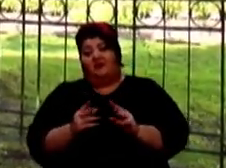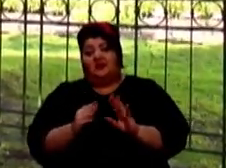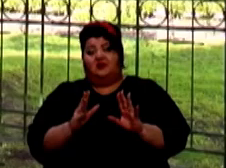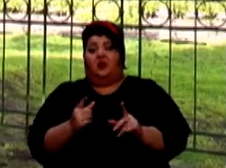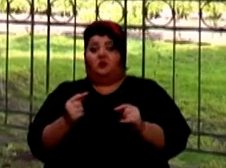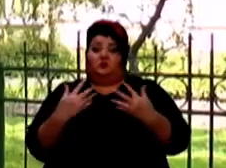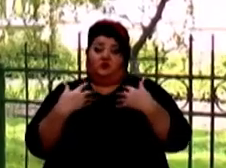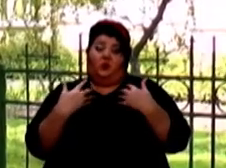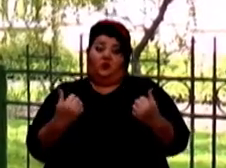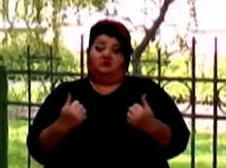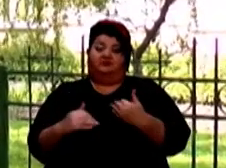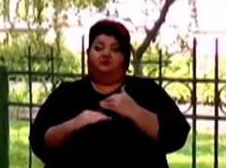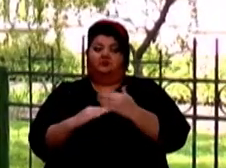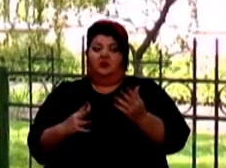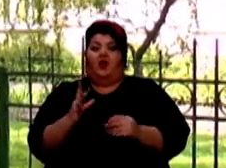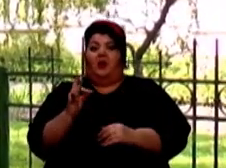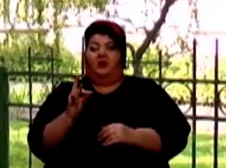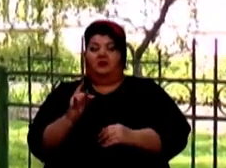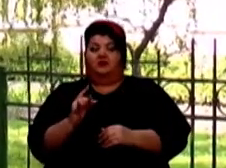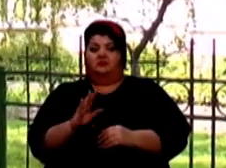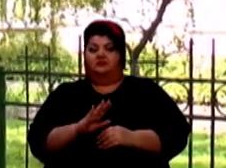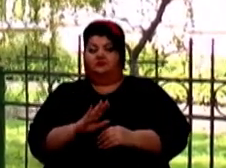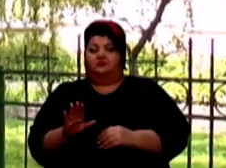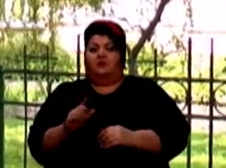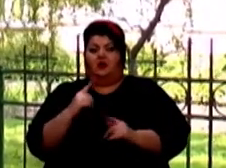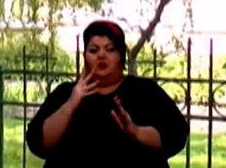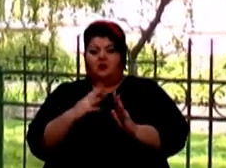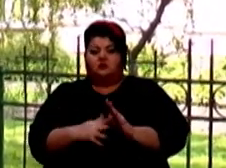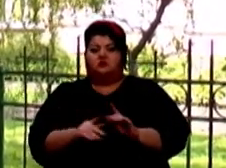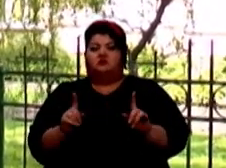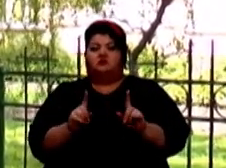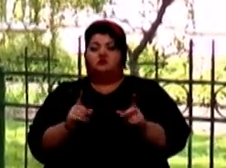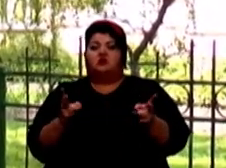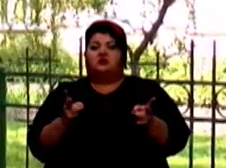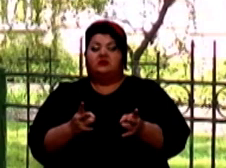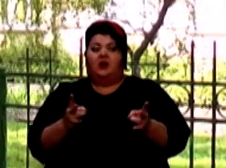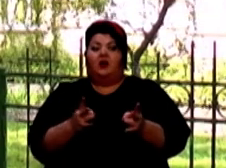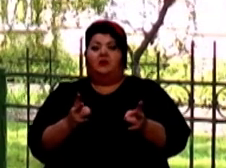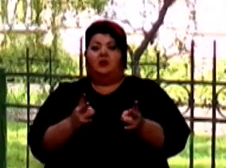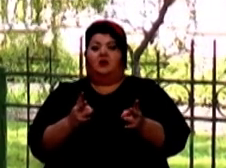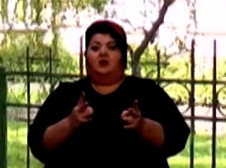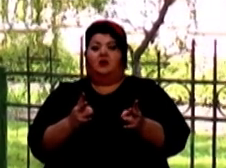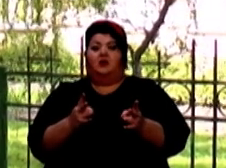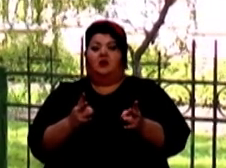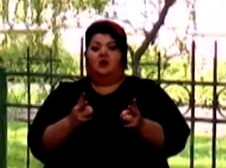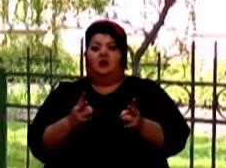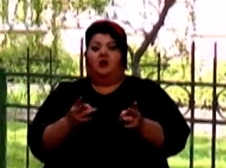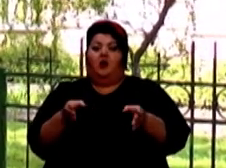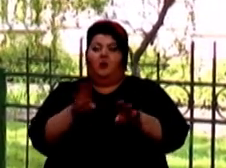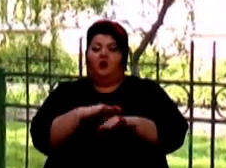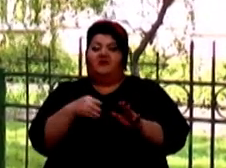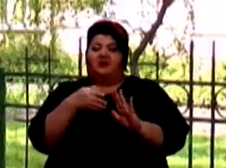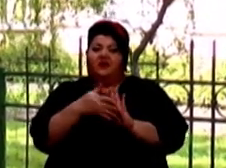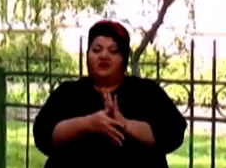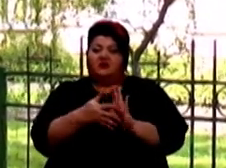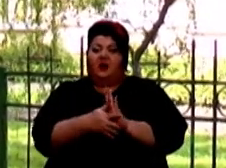трошки оздоравлюємося. 5 гривень. Ну, типа, я розумію, що треба покривати витрати на гарячі